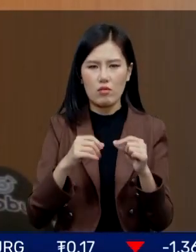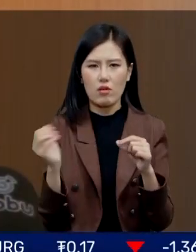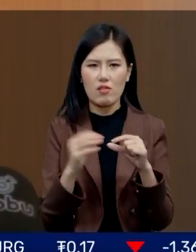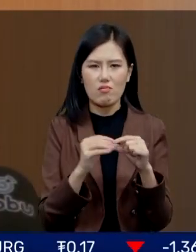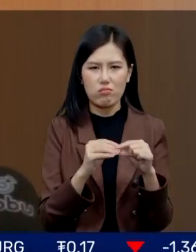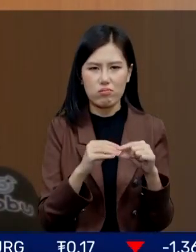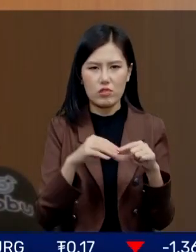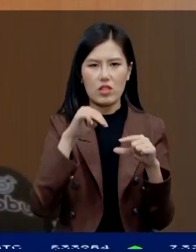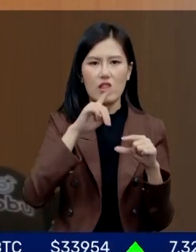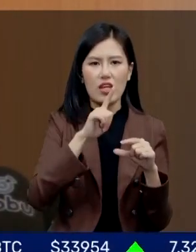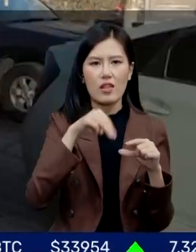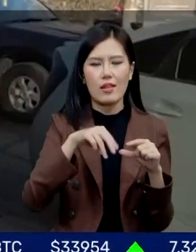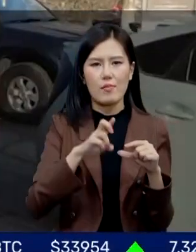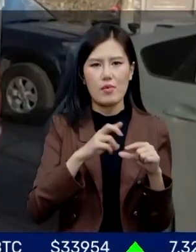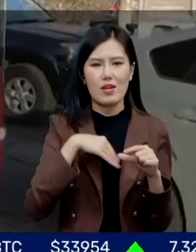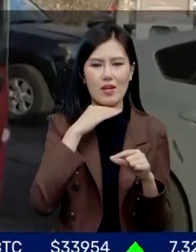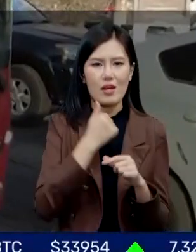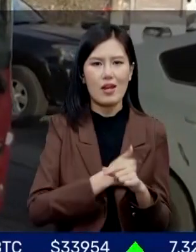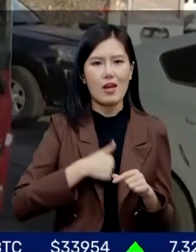нэмэлт шаардлагууд тавьсан.